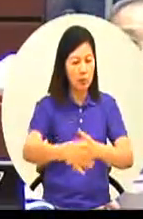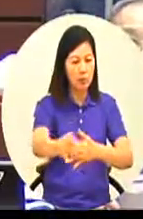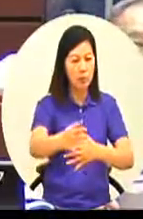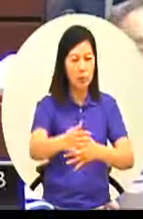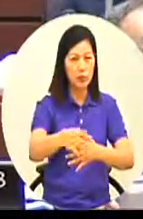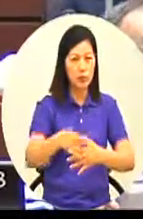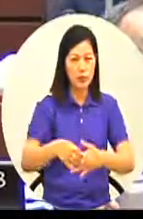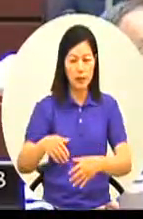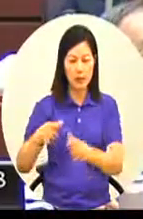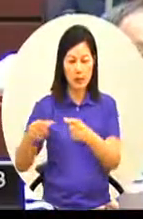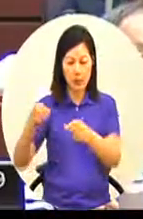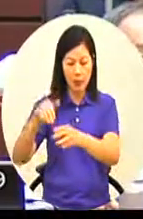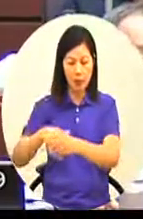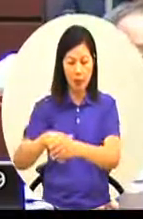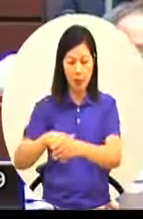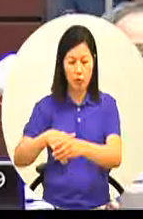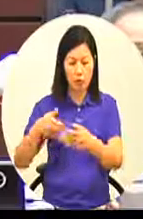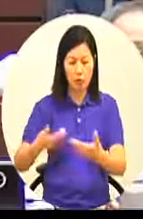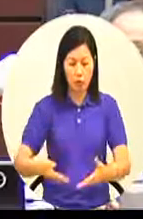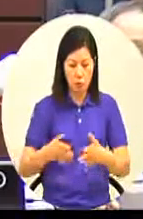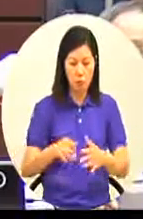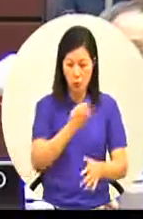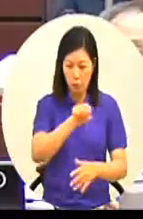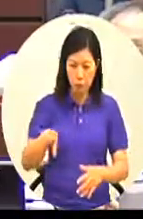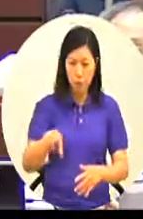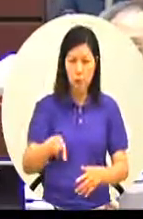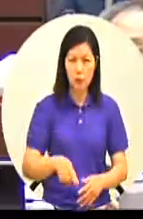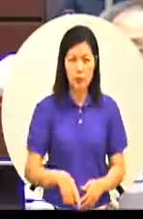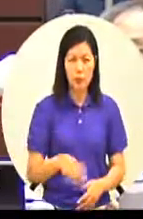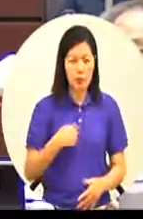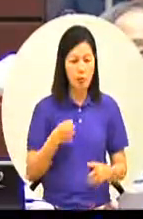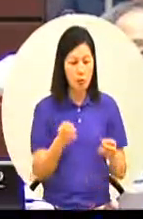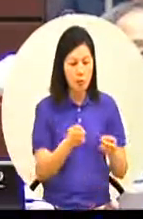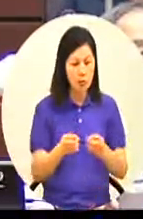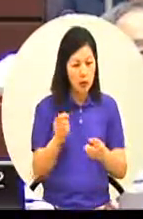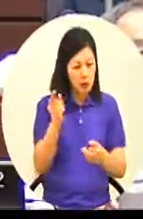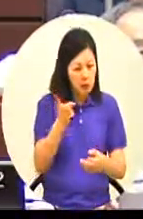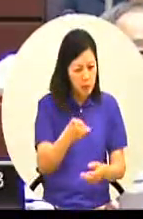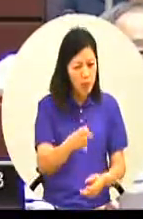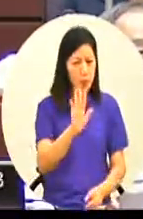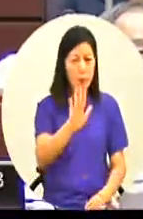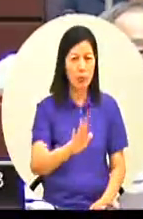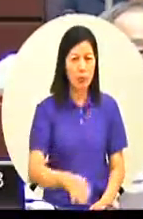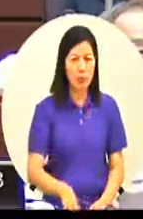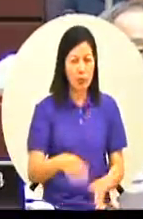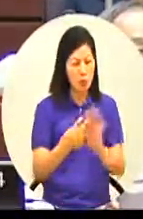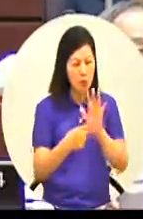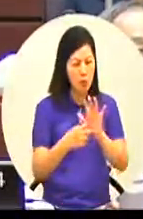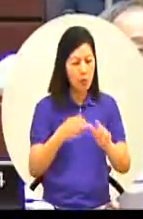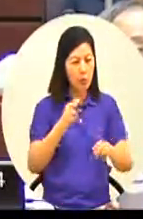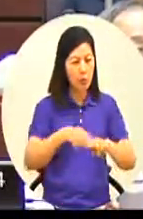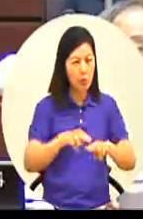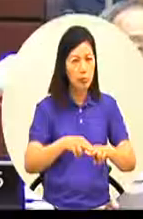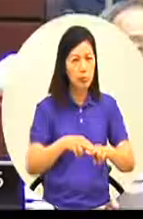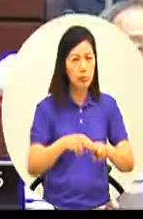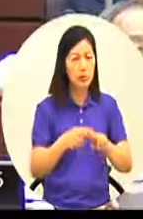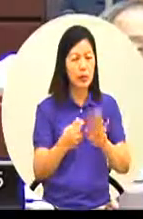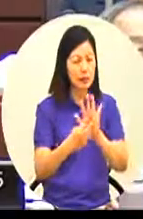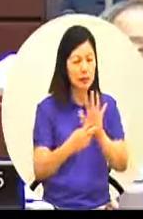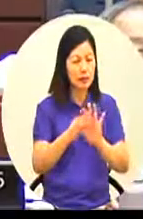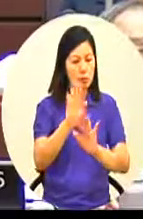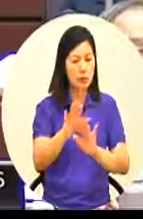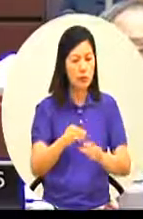正的投票还重要。那我个人也参加那个几场讨论，因为这有好几个那个说明会啊、工作坊。那我